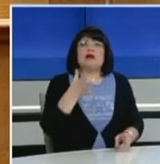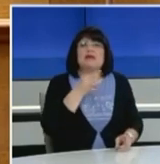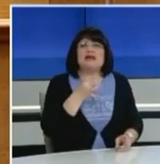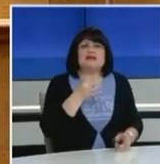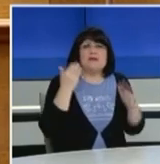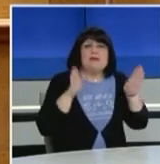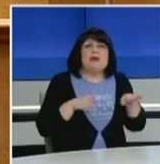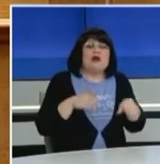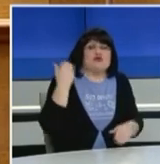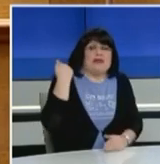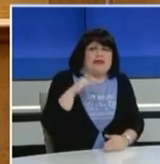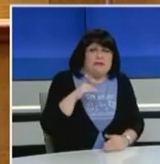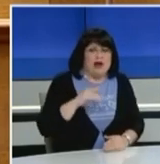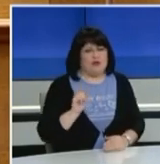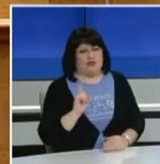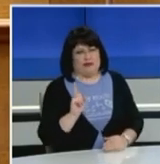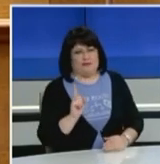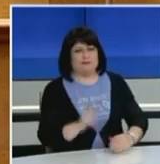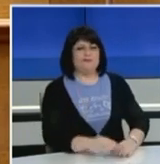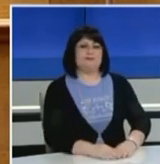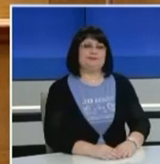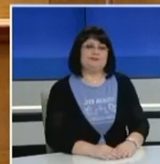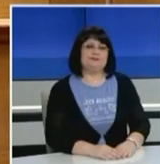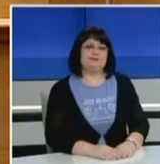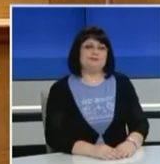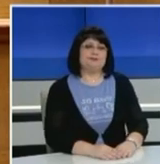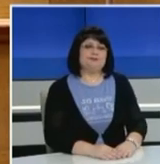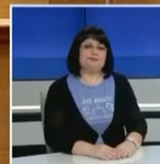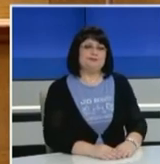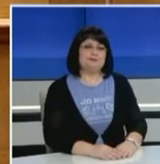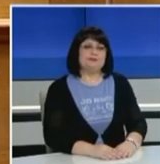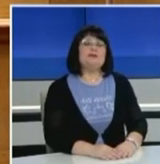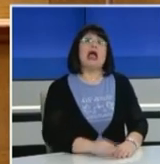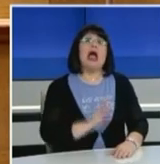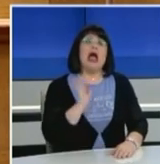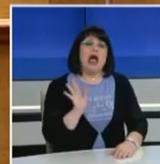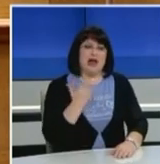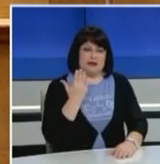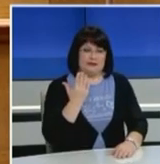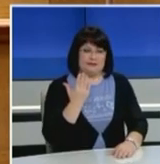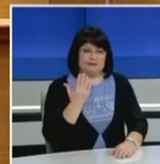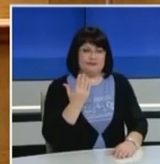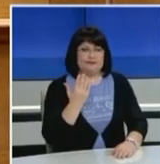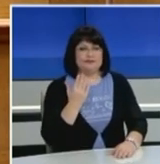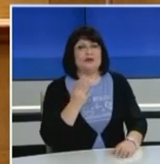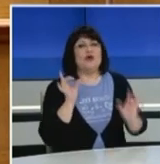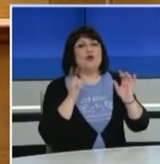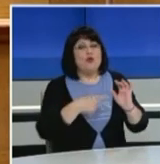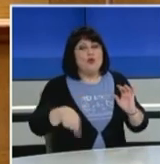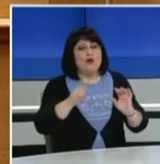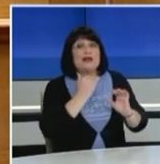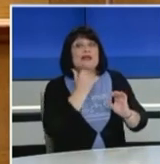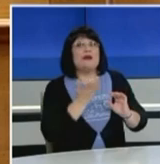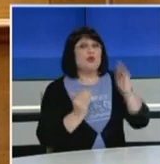θύμα. Βεβαίως, αν υπάρχει κάτι που δεν αμφισβητείται από κανένα